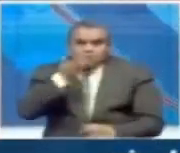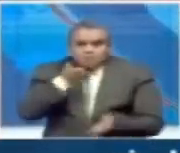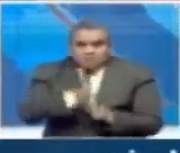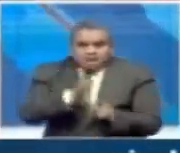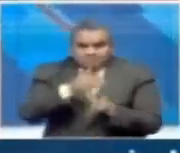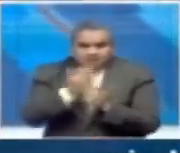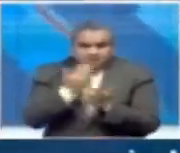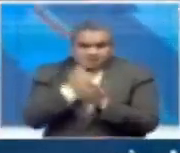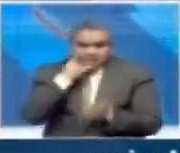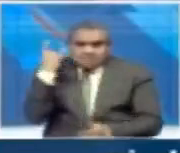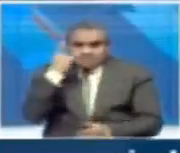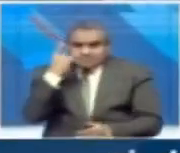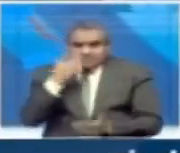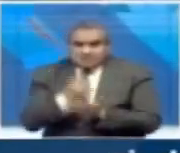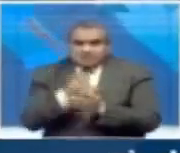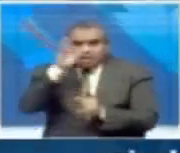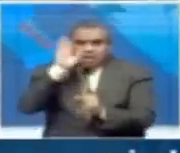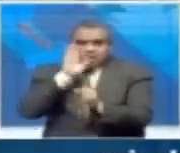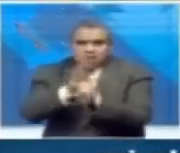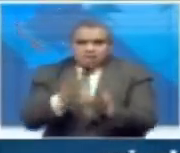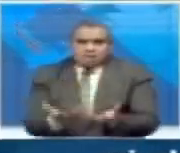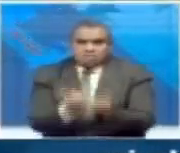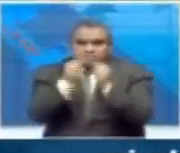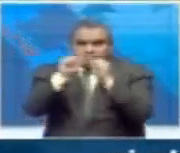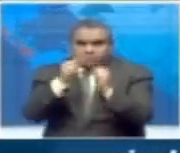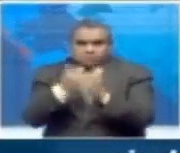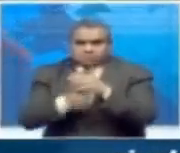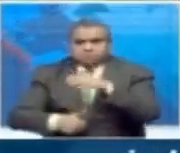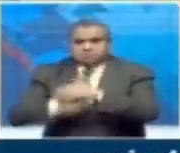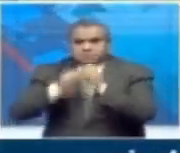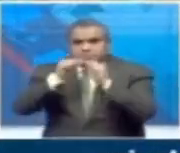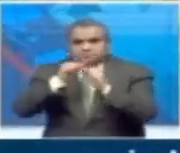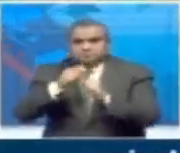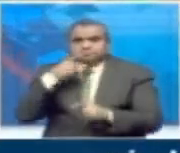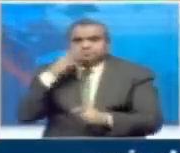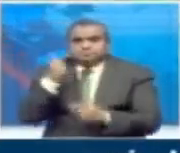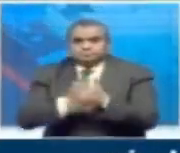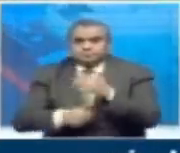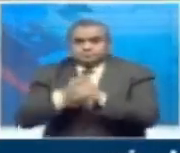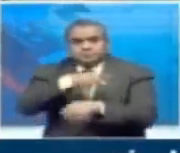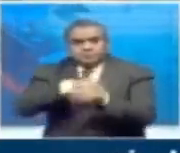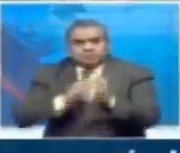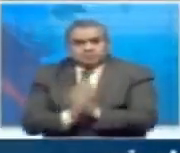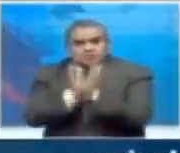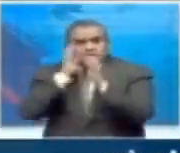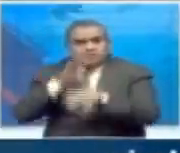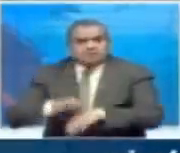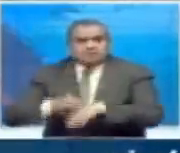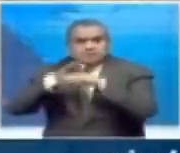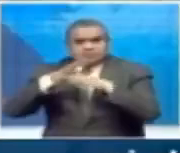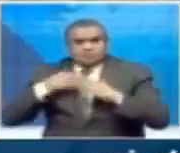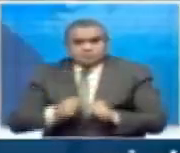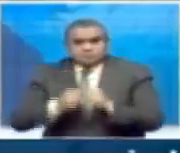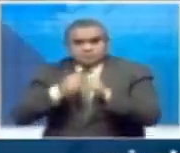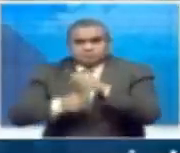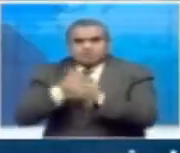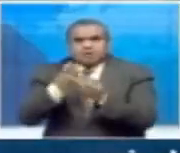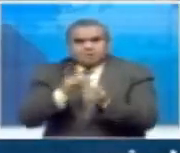وزارة الداخلية من رعاية لهم على كل المستويات الاجتماعية والإنسانية والمعنوية